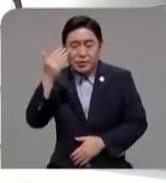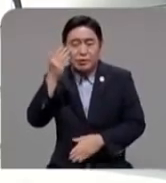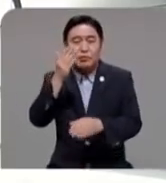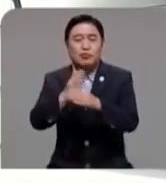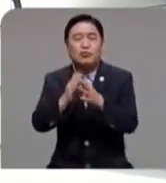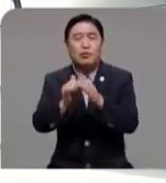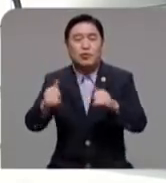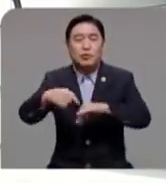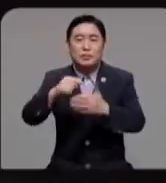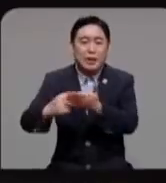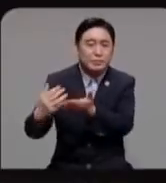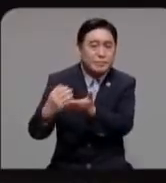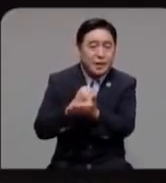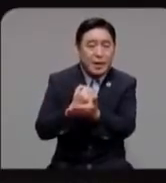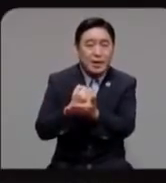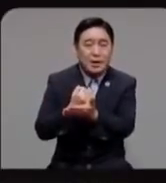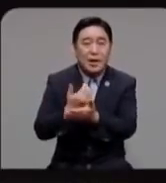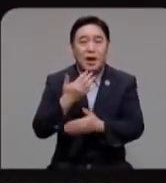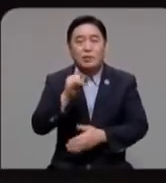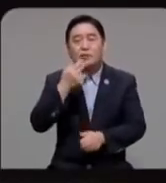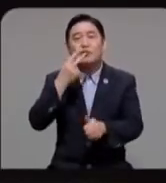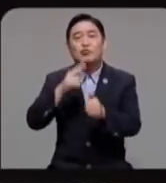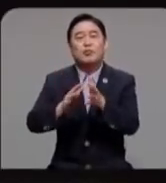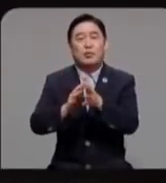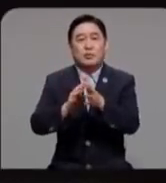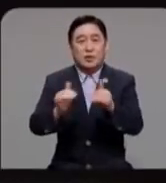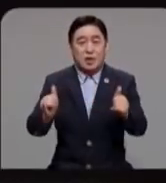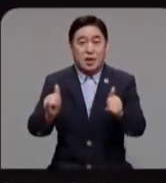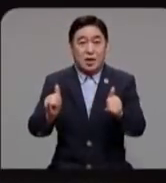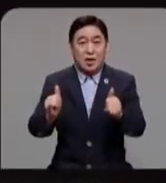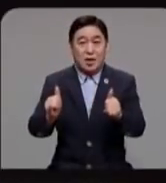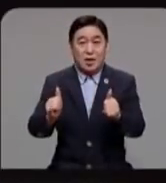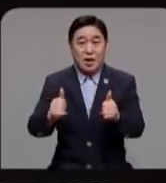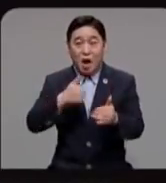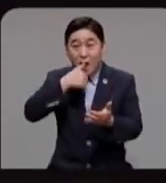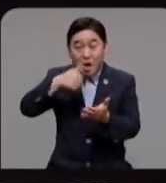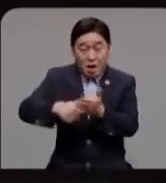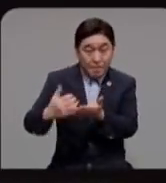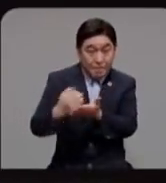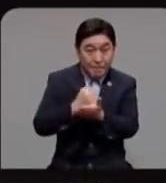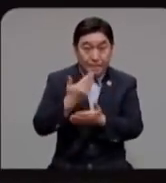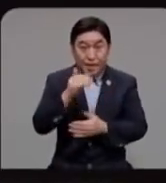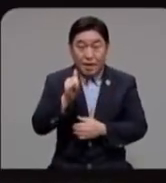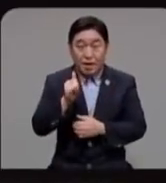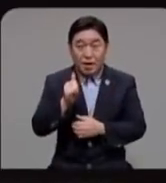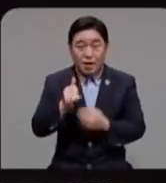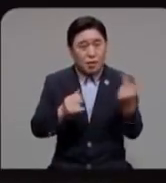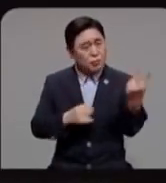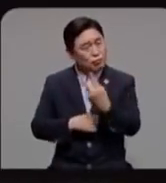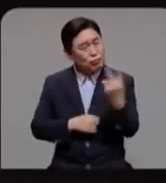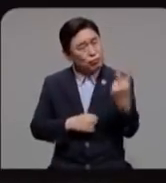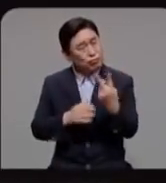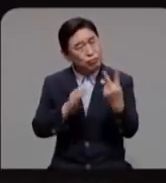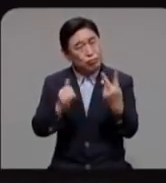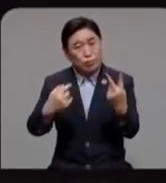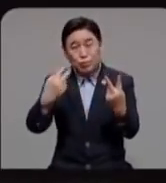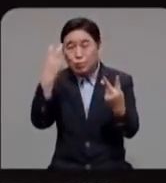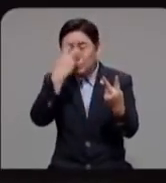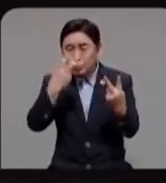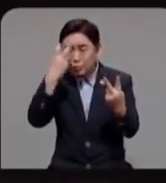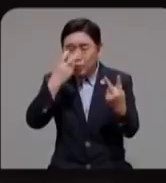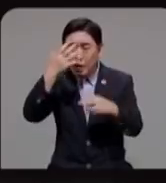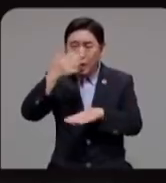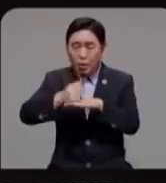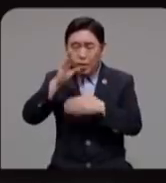마음을 살 수 있는 후보, 그런 후보가 이제 표를 제일 많이 가져올 수 있는데, 두 분이